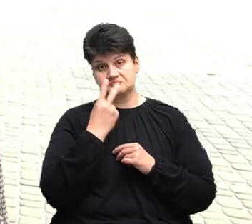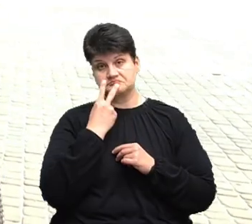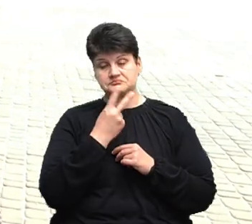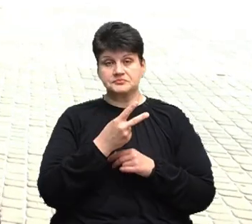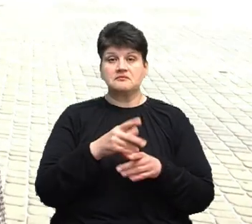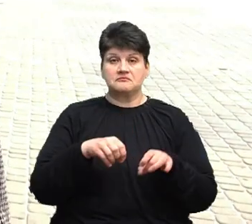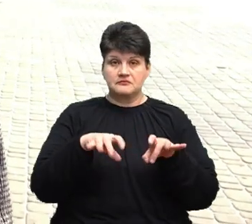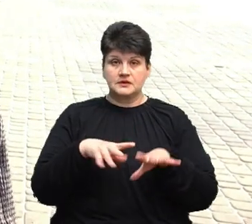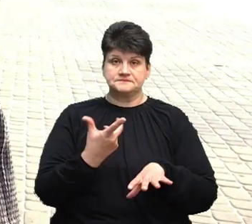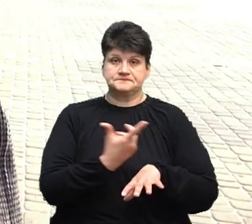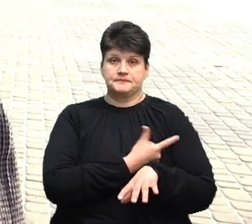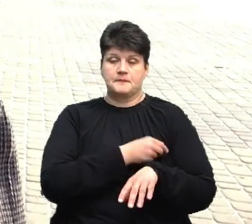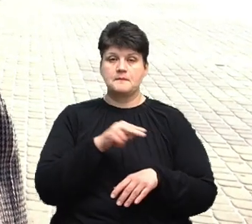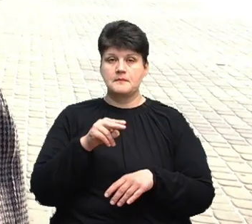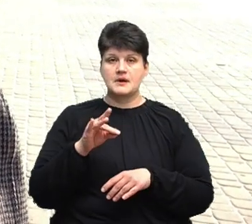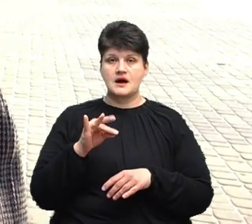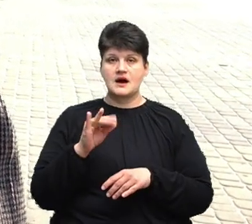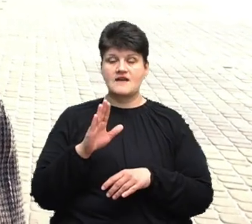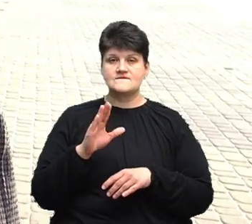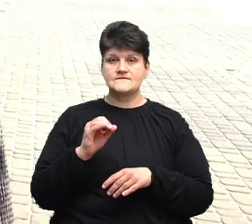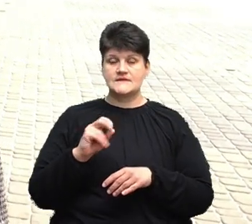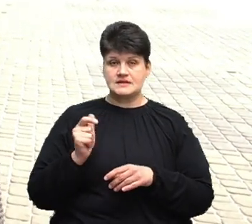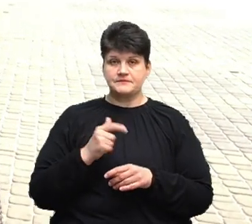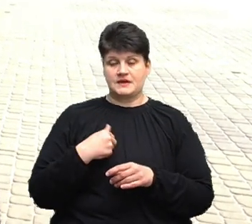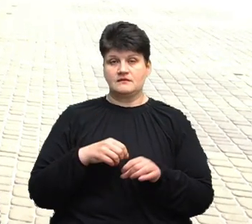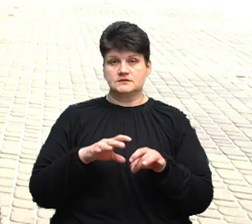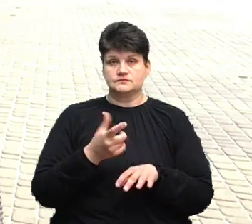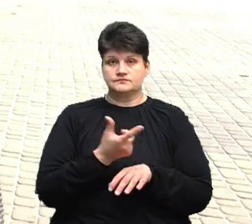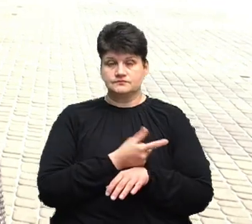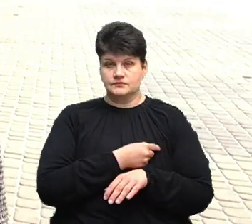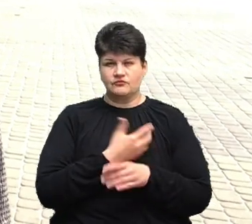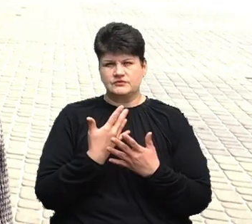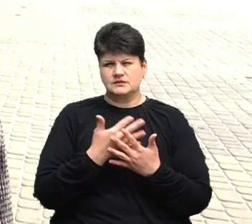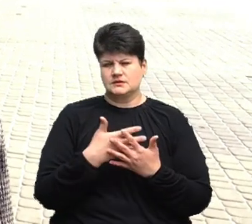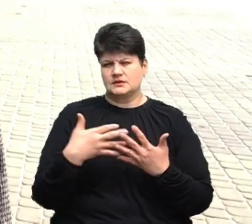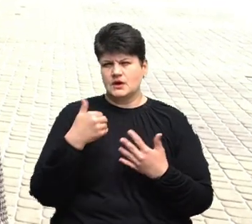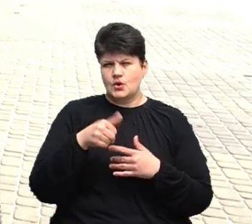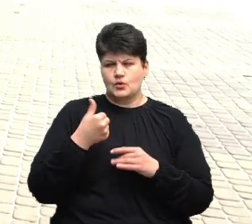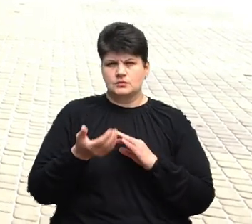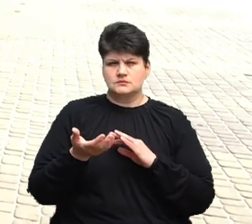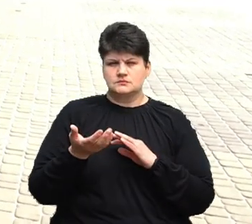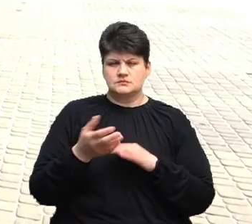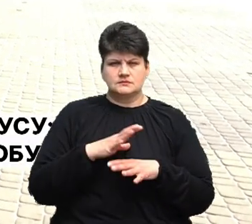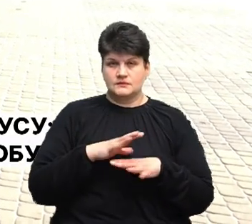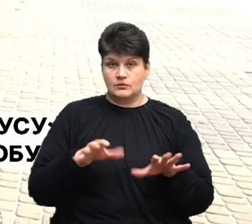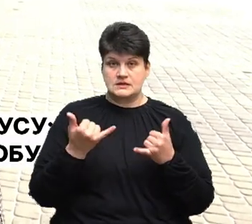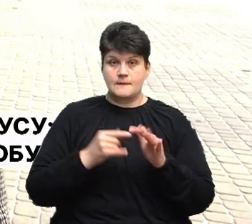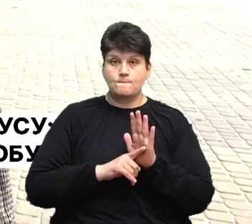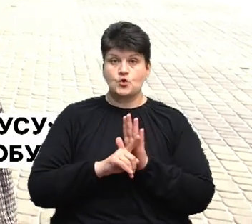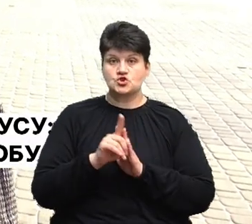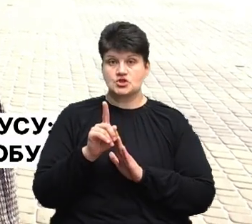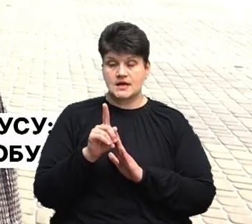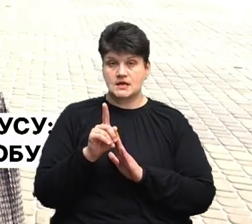Я вирішила тому, що я вакцинувалася проти правця вже декілька років тому назад, а зараз починаються